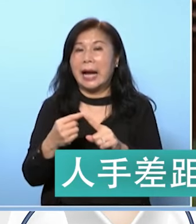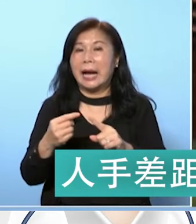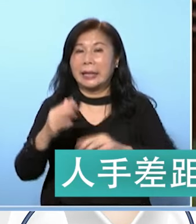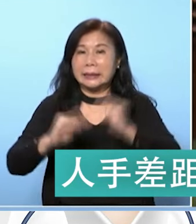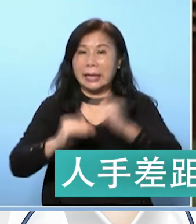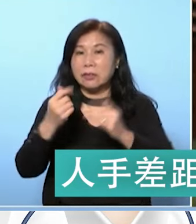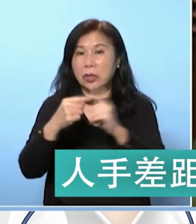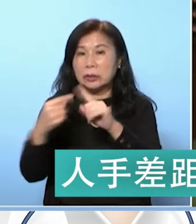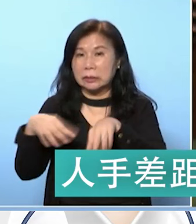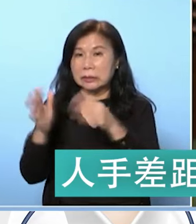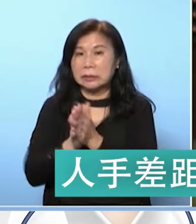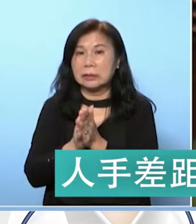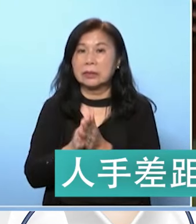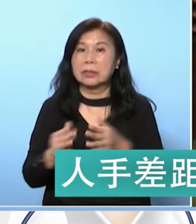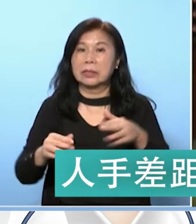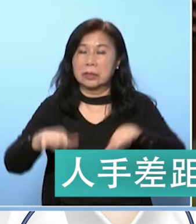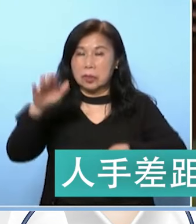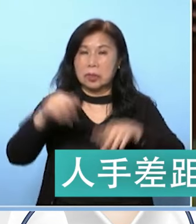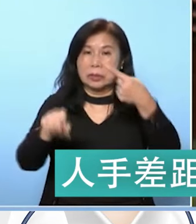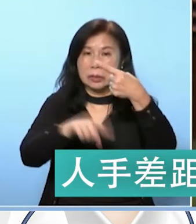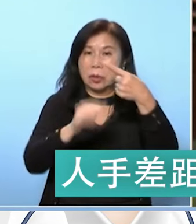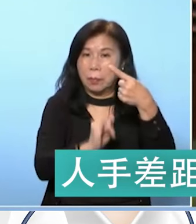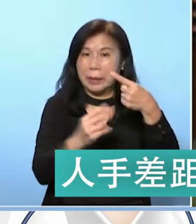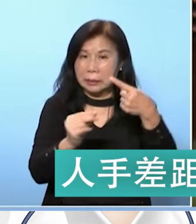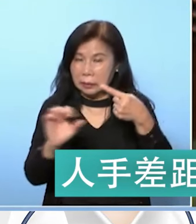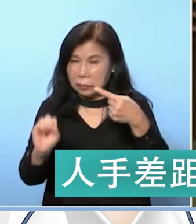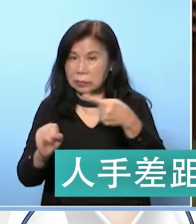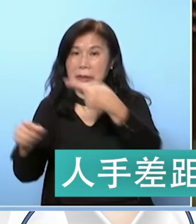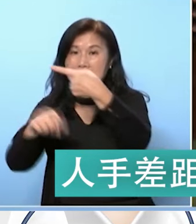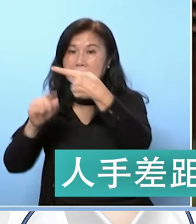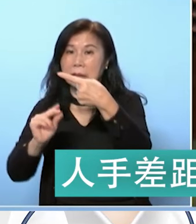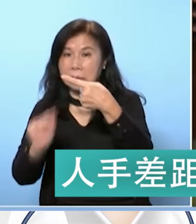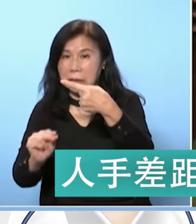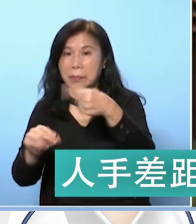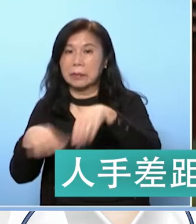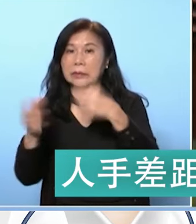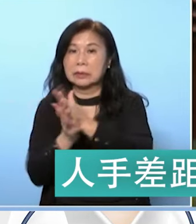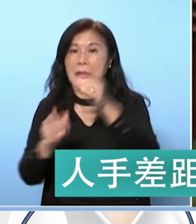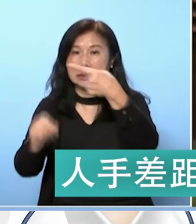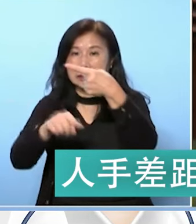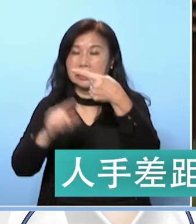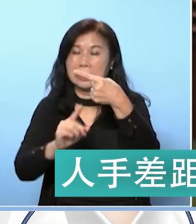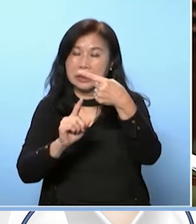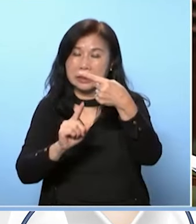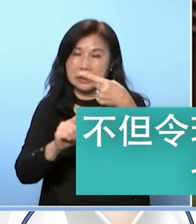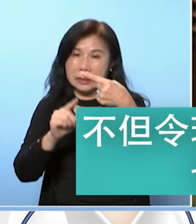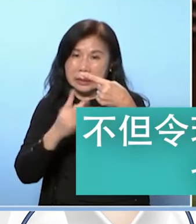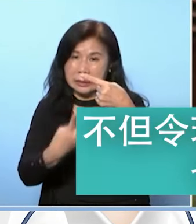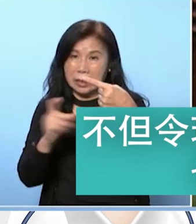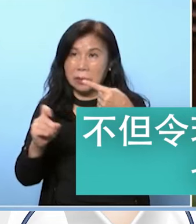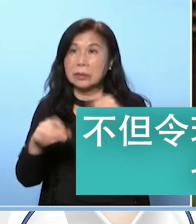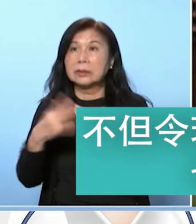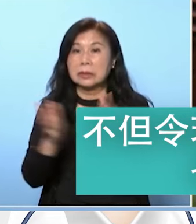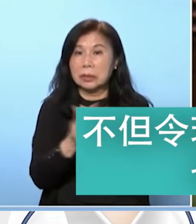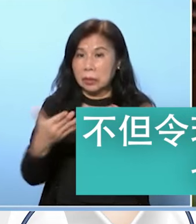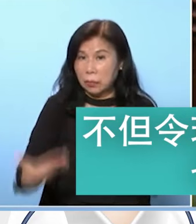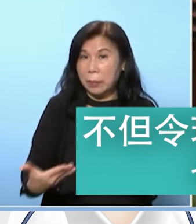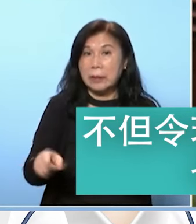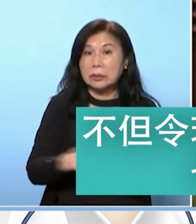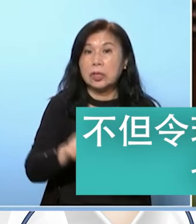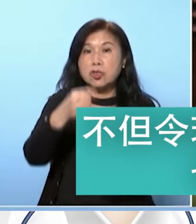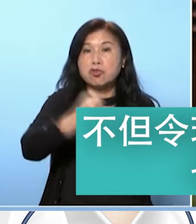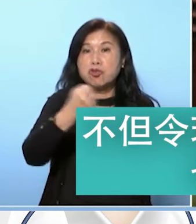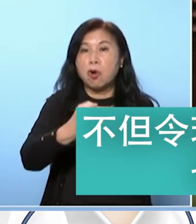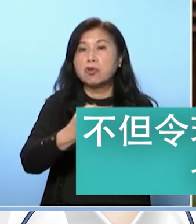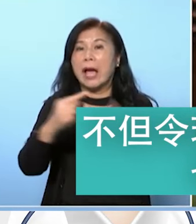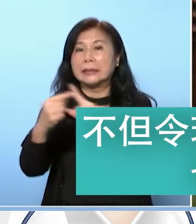是1610、1700和1949名，不但令到現有從業者